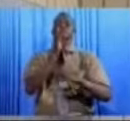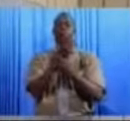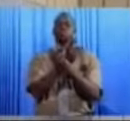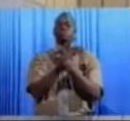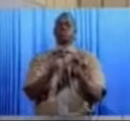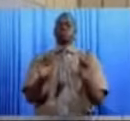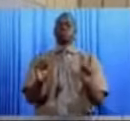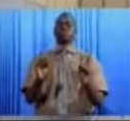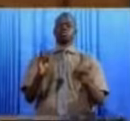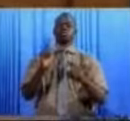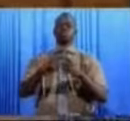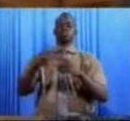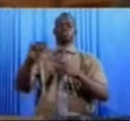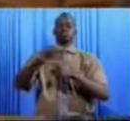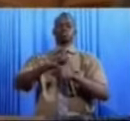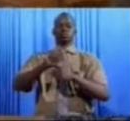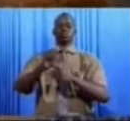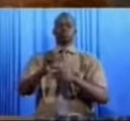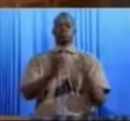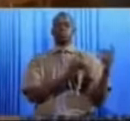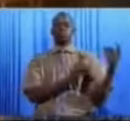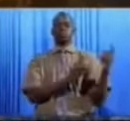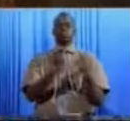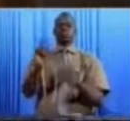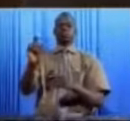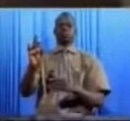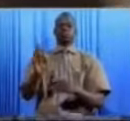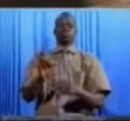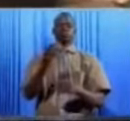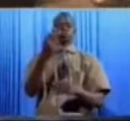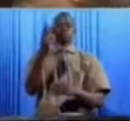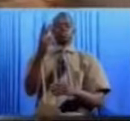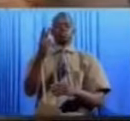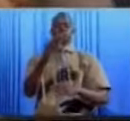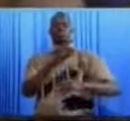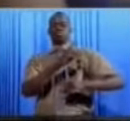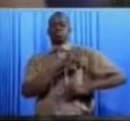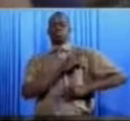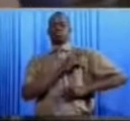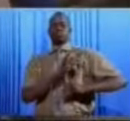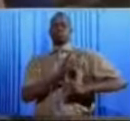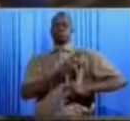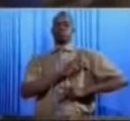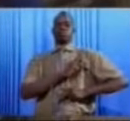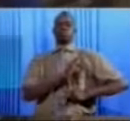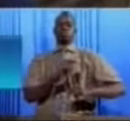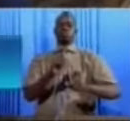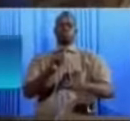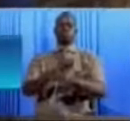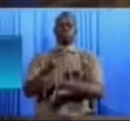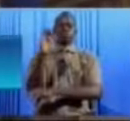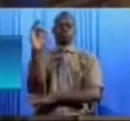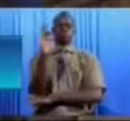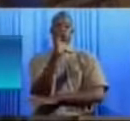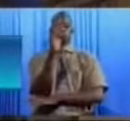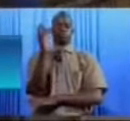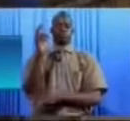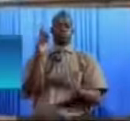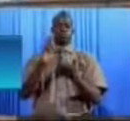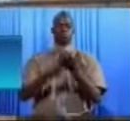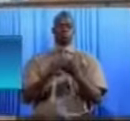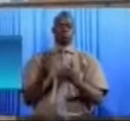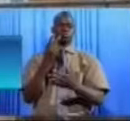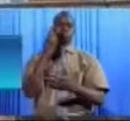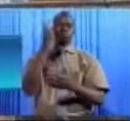à la pitié et durant 112 douaniers policiers et gendarmes et agents forestiers on va revisiter ces accords multilatéraux